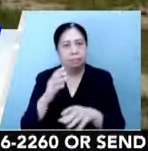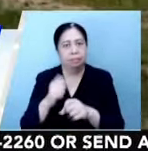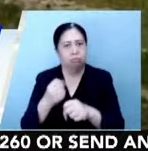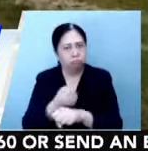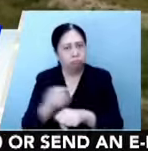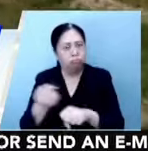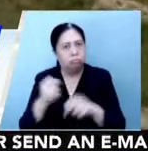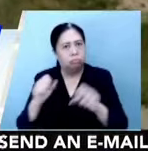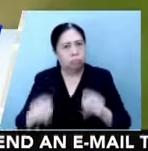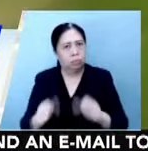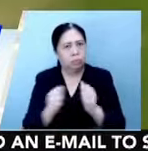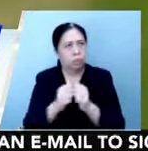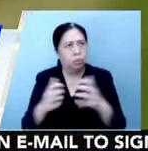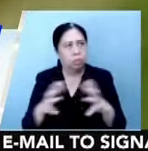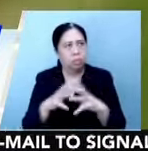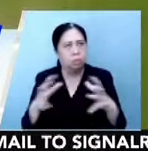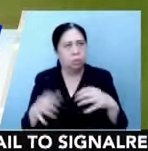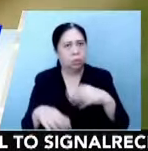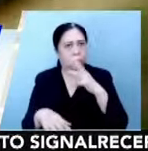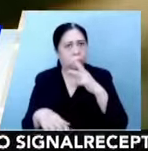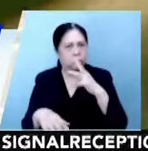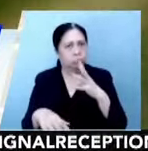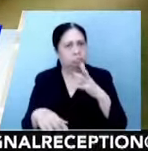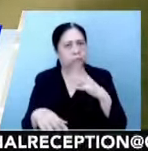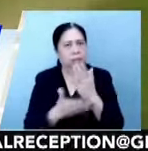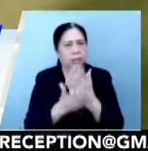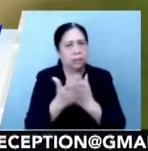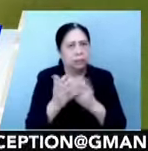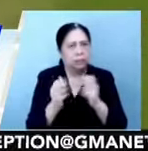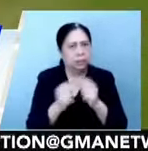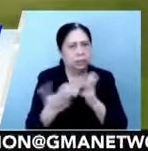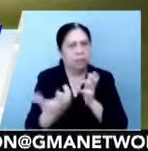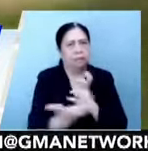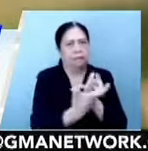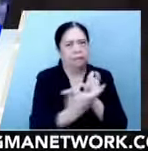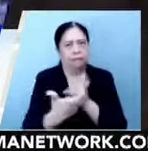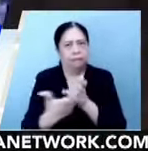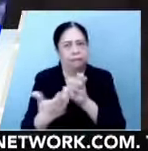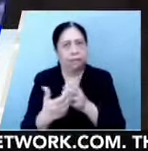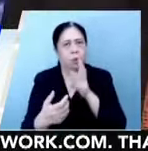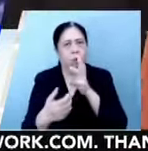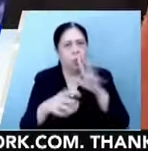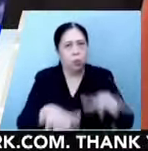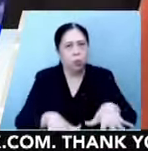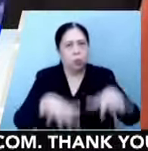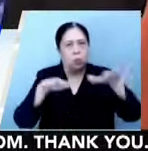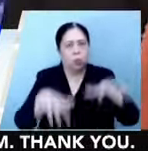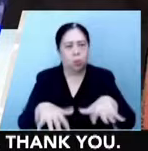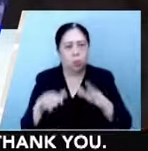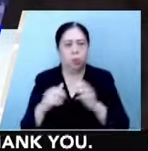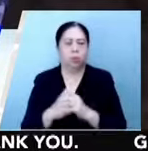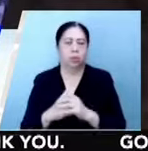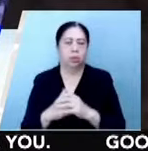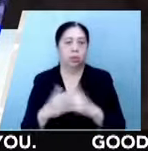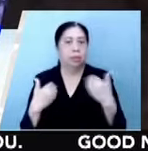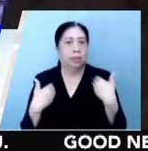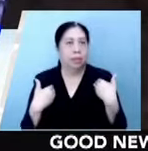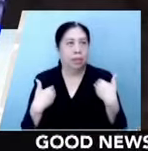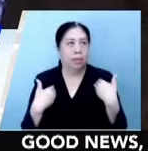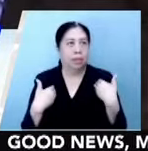na walang gaanong tubig, habang meron ding angkop sa mga bahaing lugar. Meron po tayong magandang